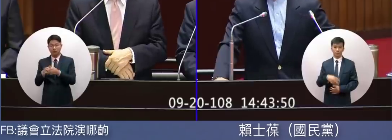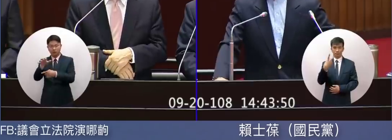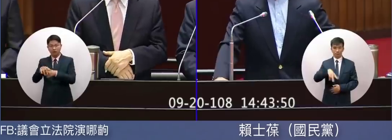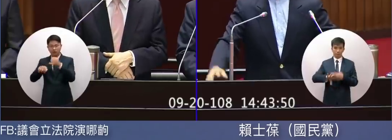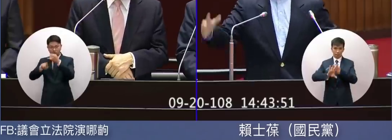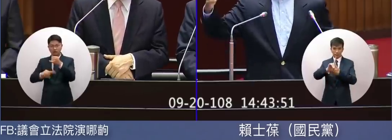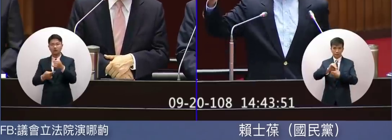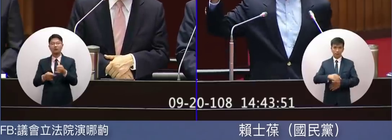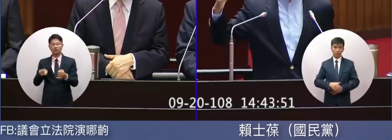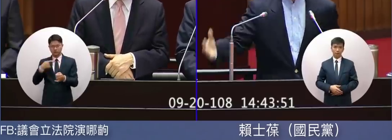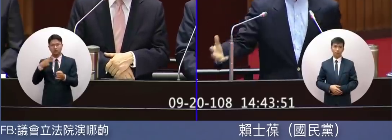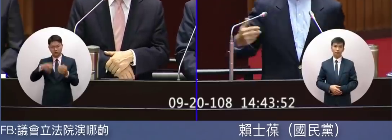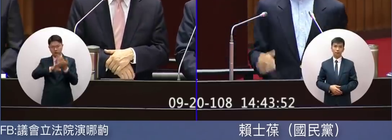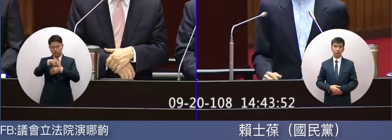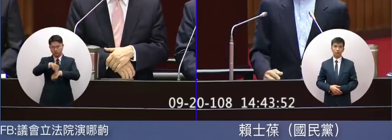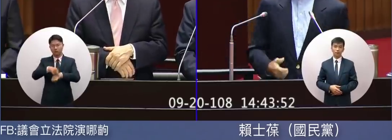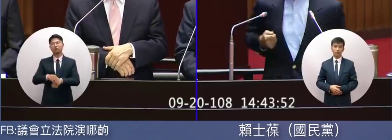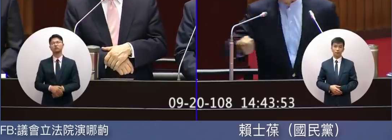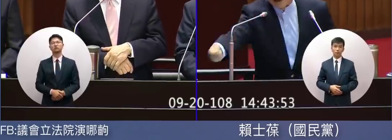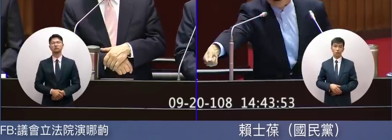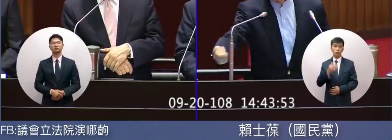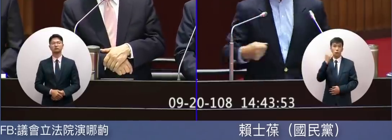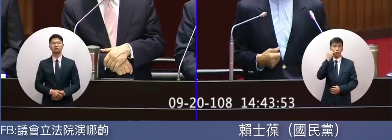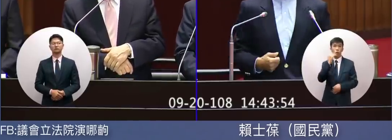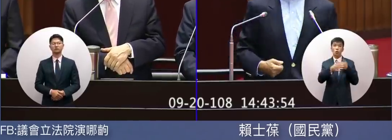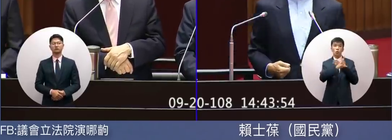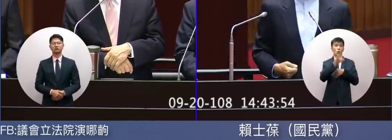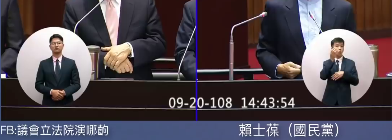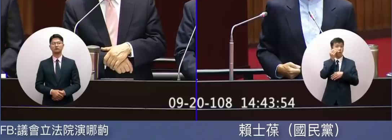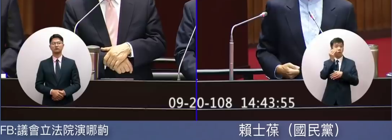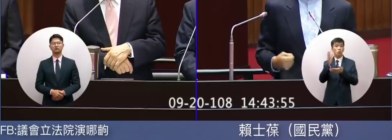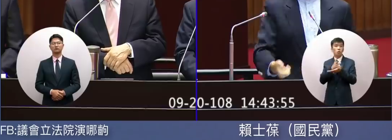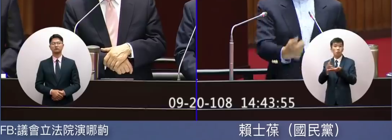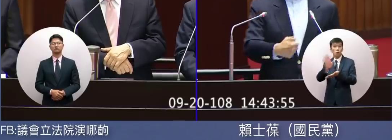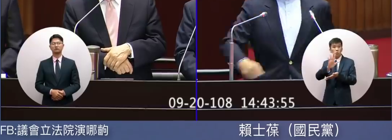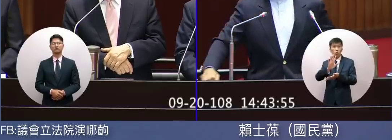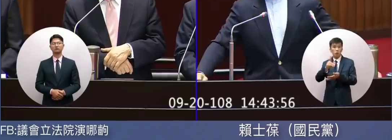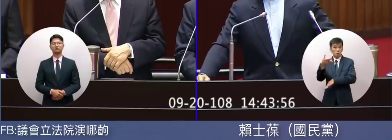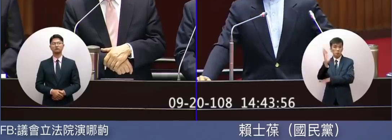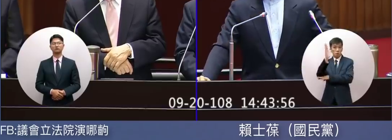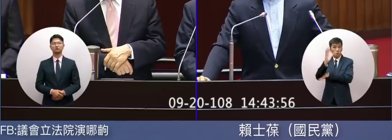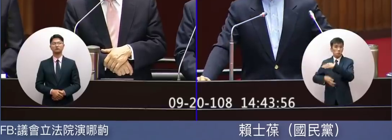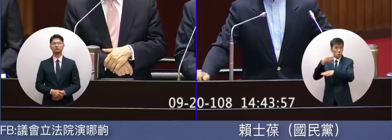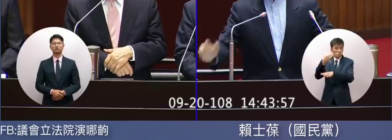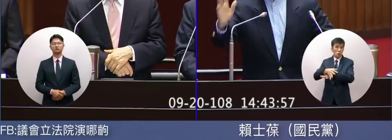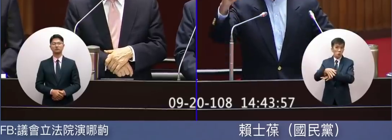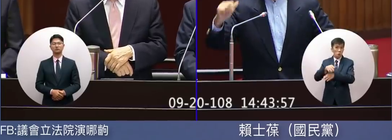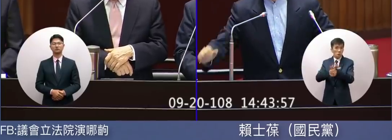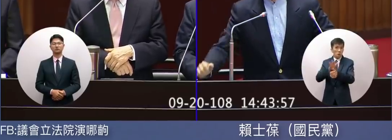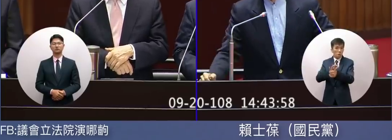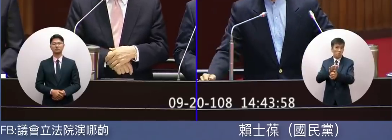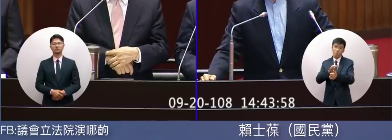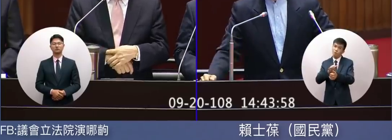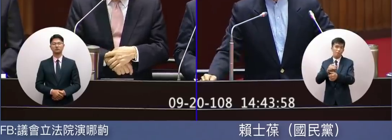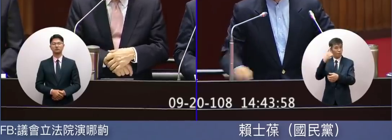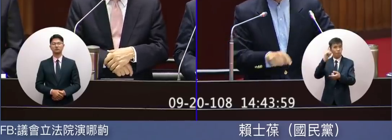外。 哦，啊，观光客不来，你铁旗叫人去开旗，这个我觉得不好，这个不好了，